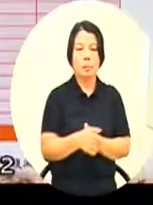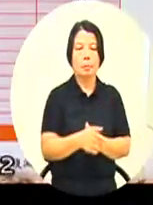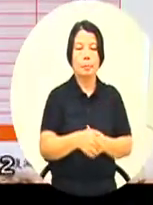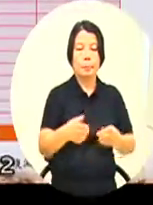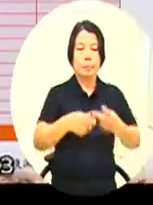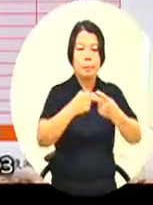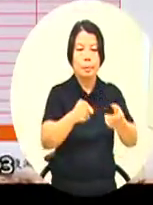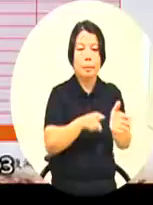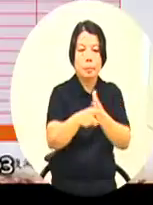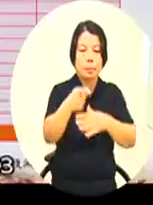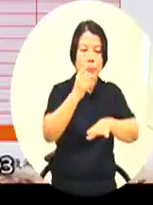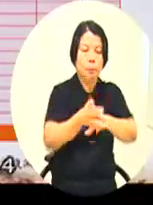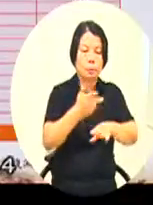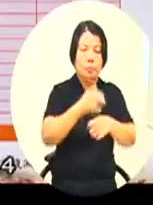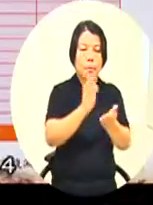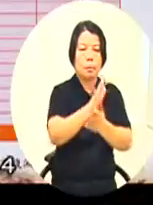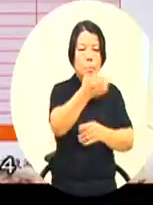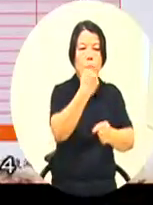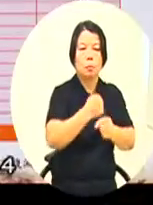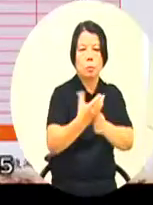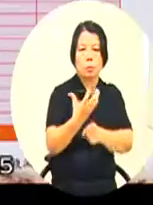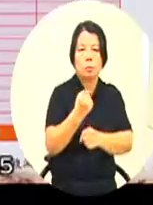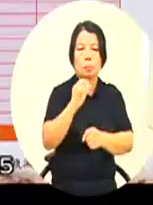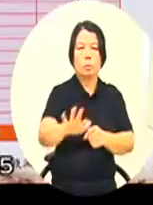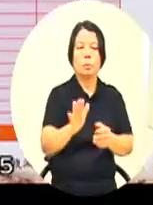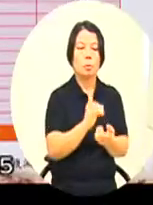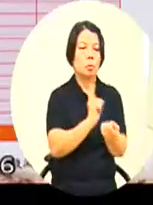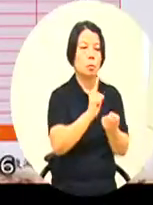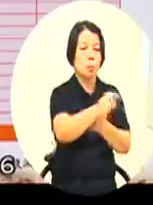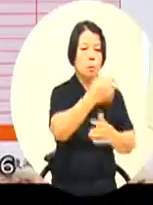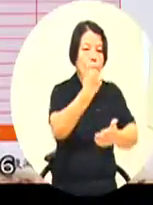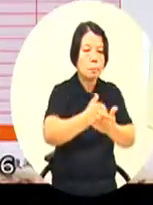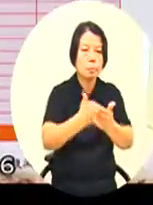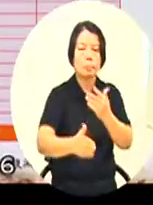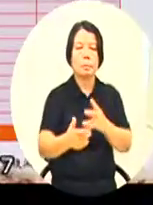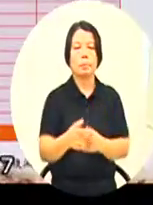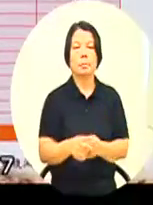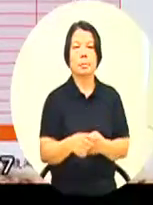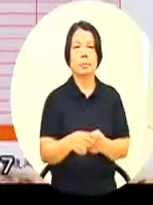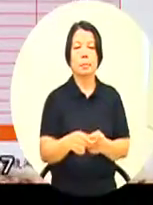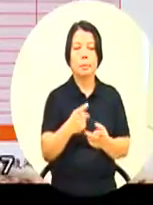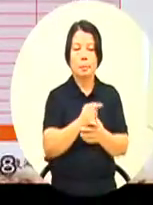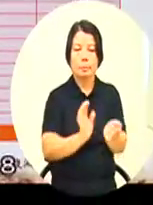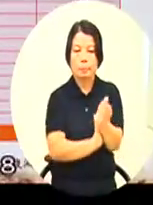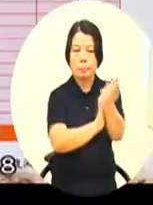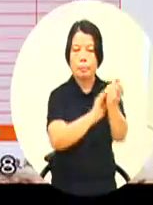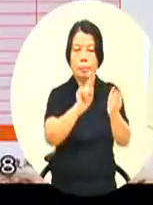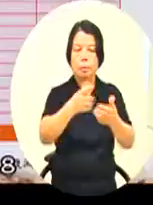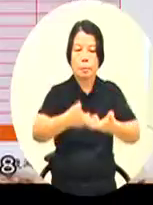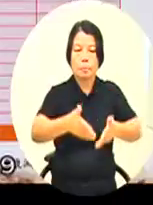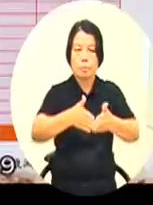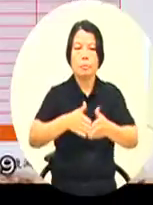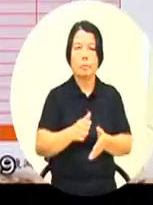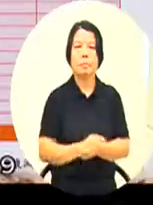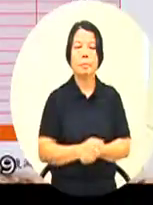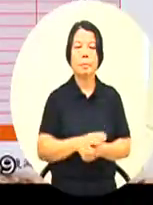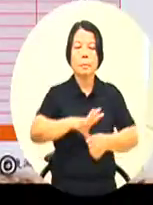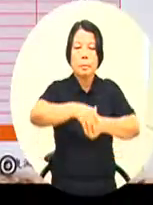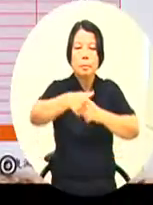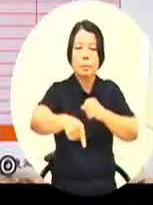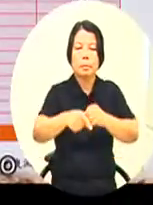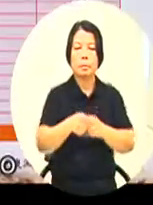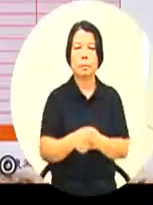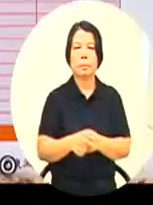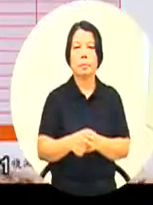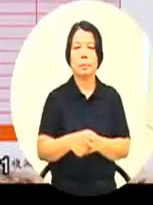后可以有工作的一个权利，所以我们对他们的减免以及对他们的这些支持我觉得是重要的。包括我们还有